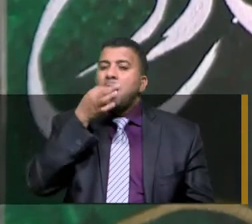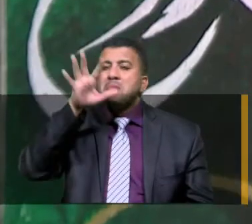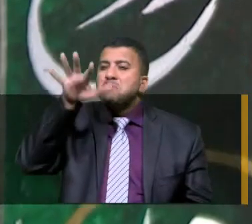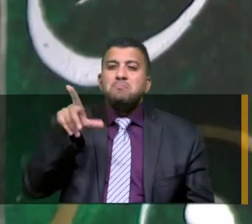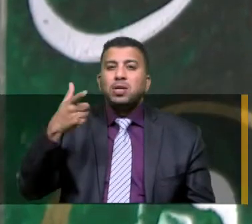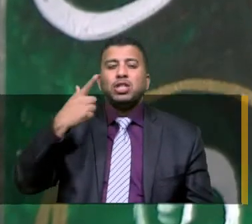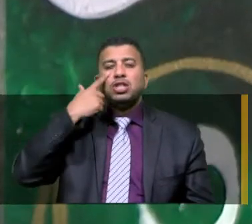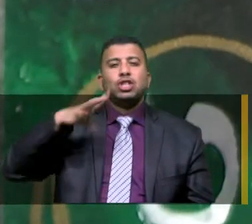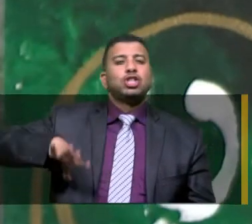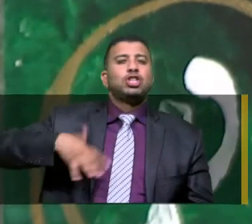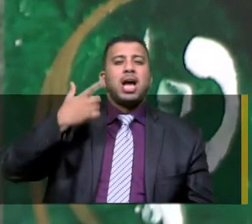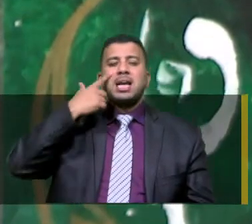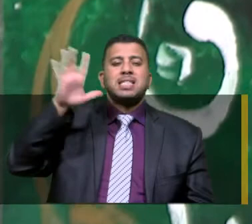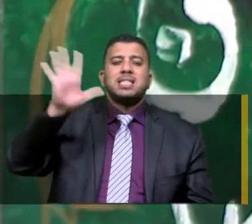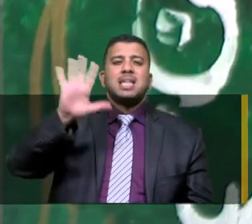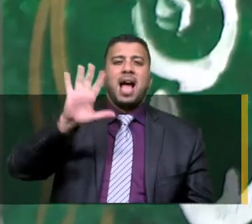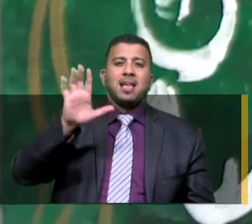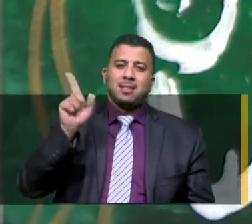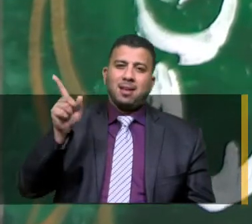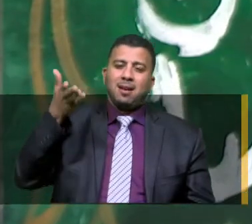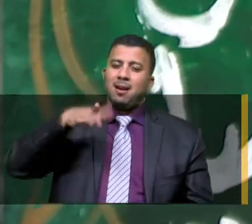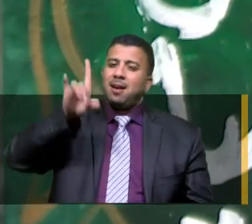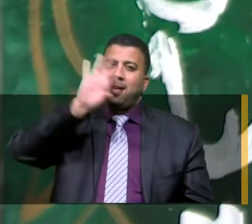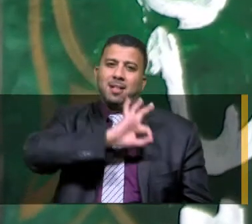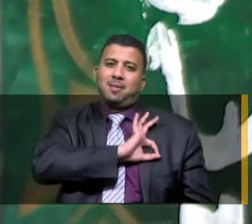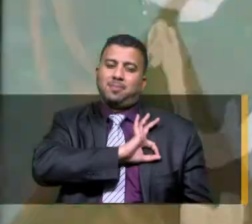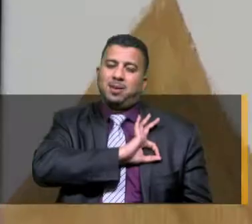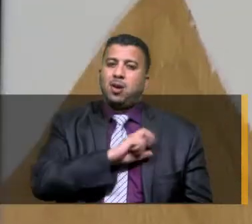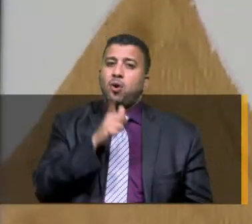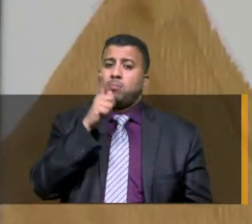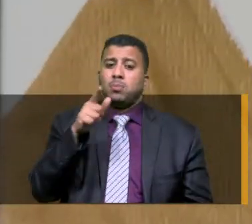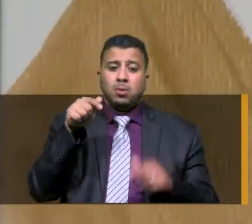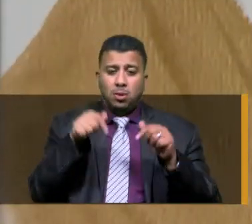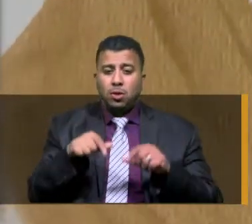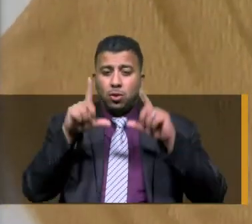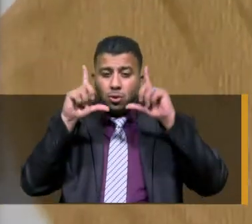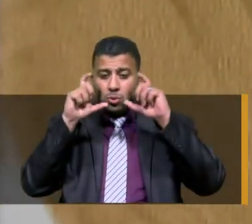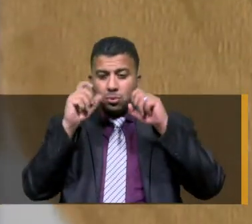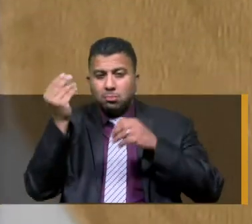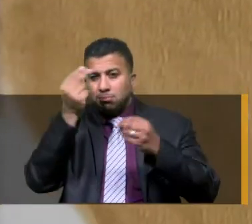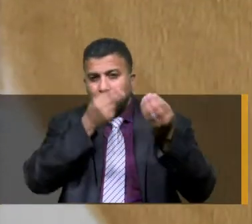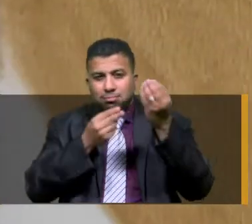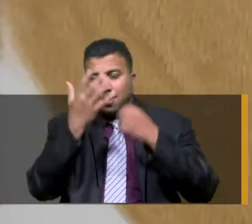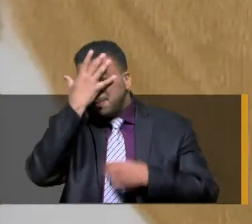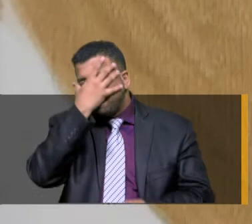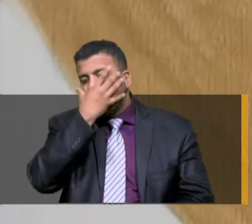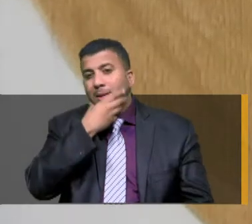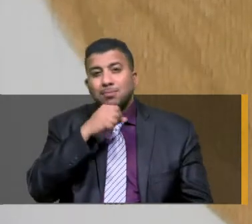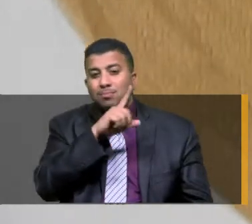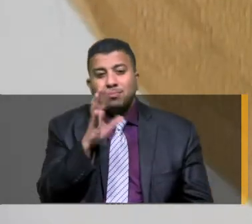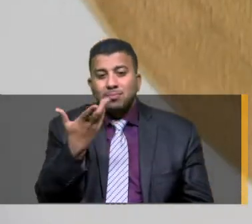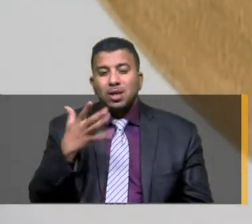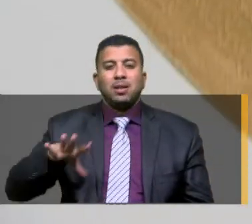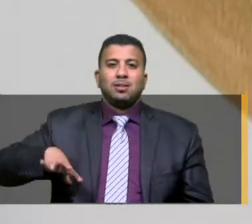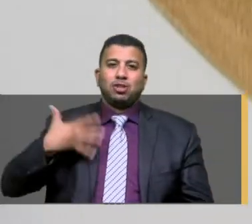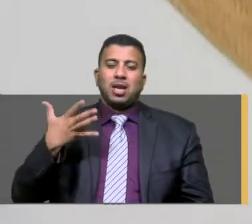الله الشيخ زايد بن سلطان آل نهيان طيب الله ثراه، وهنا أخرى تتشكل بملامح القائد